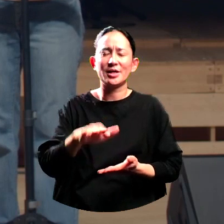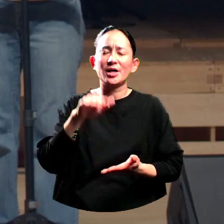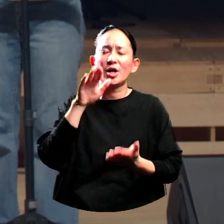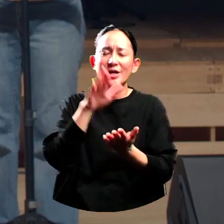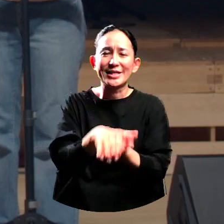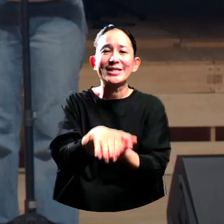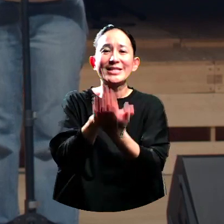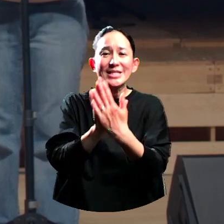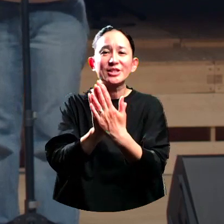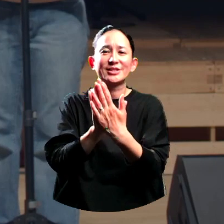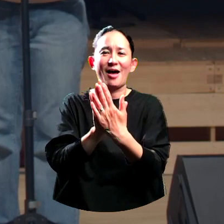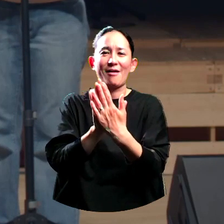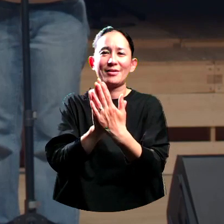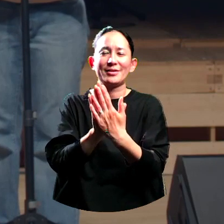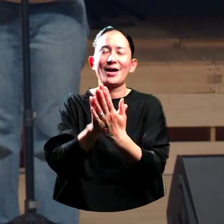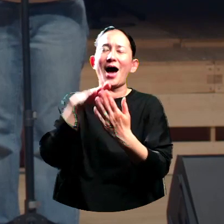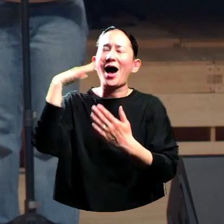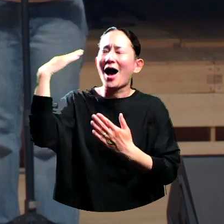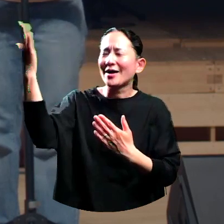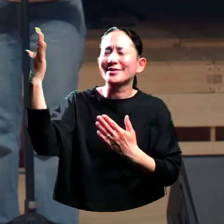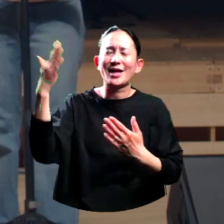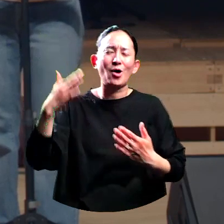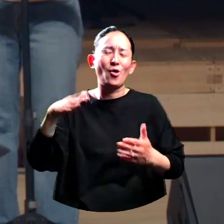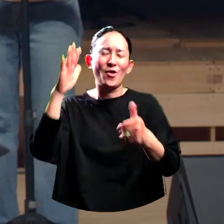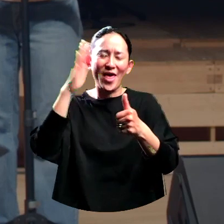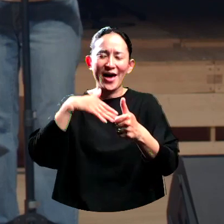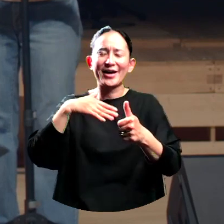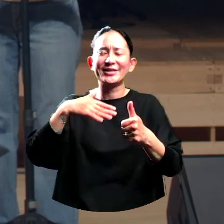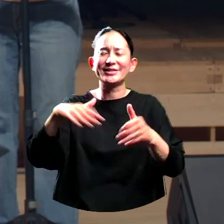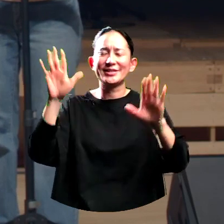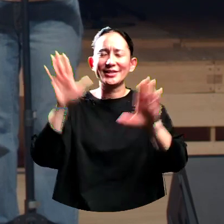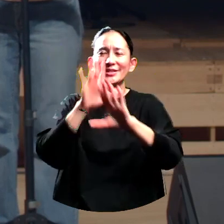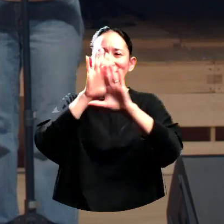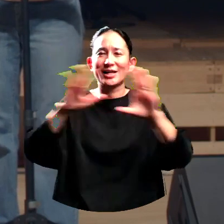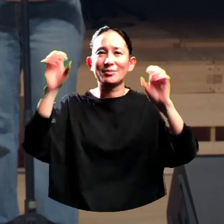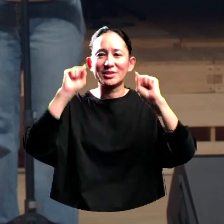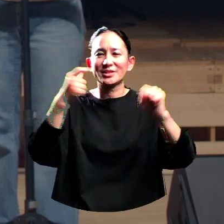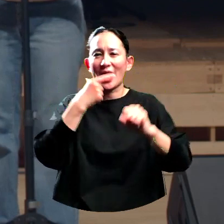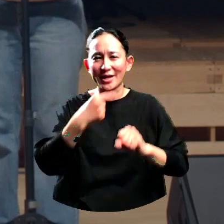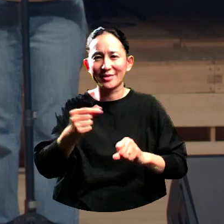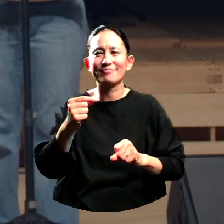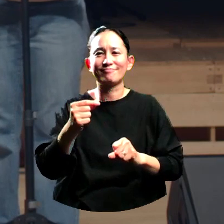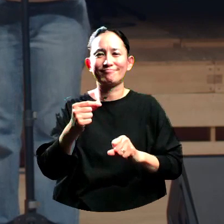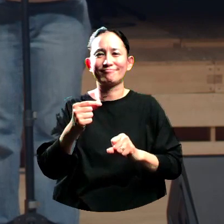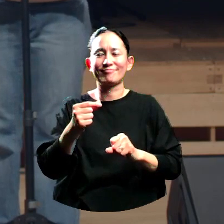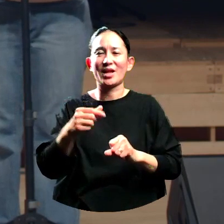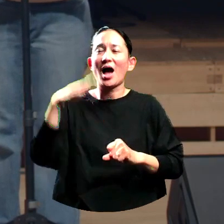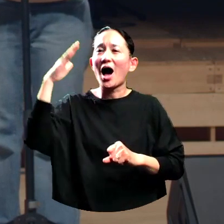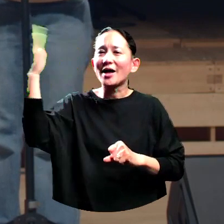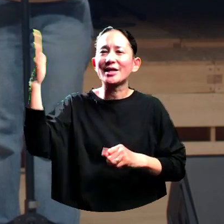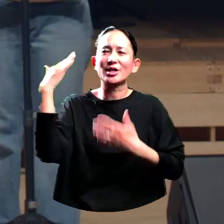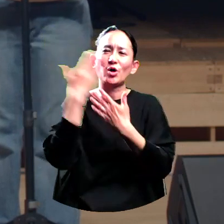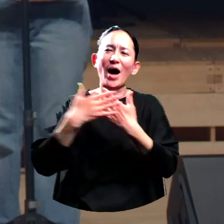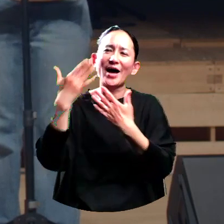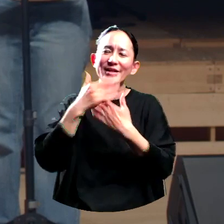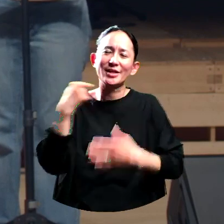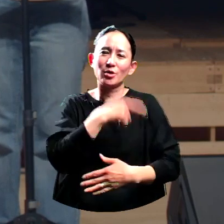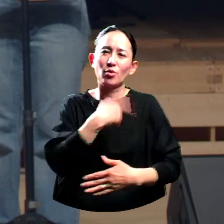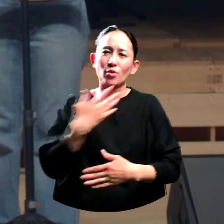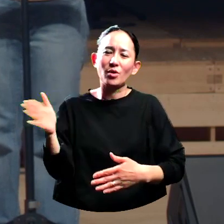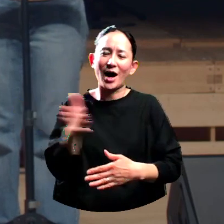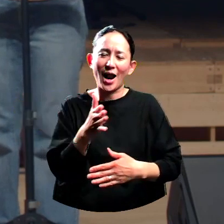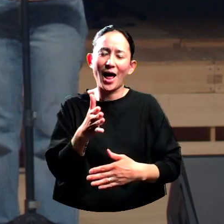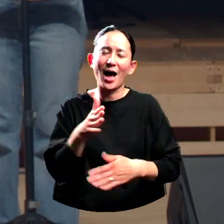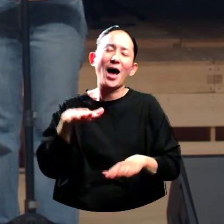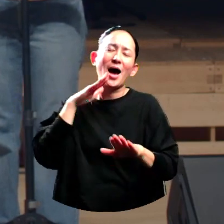賛美したいです。 We thank you for your unfailing love. あなたの揺るぎない愛に感謝します。 We are grateful for your